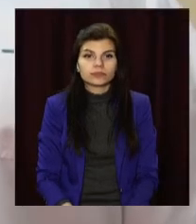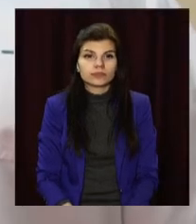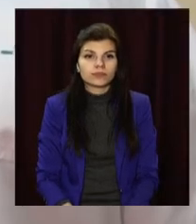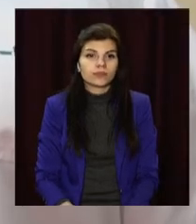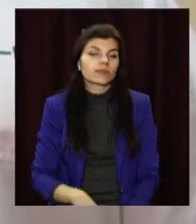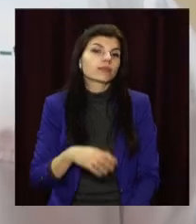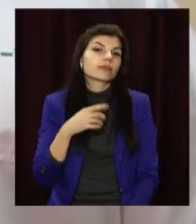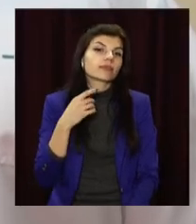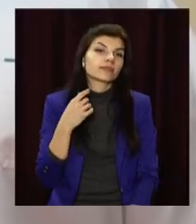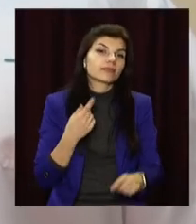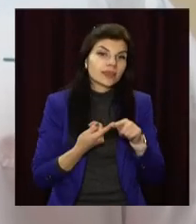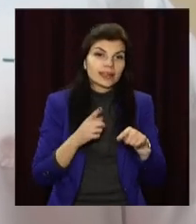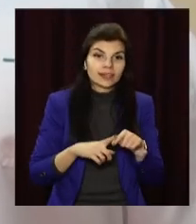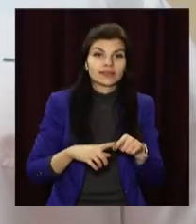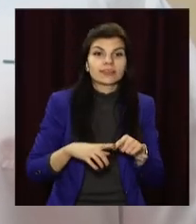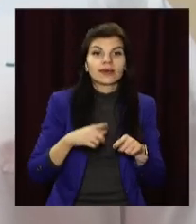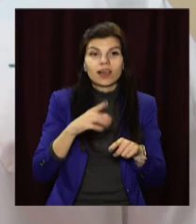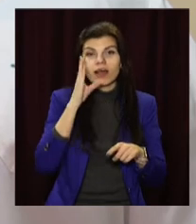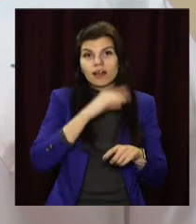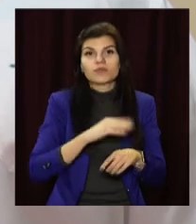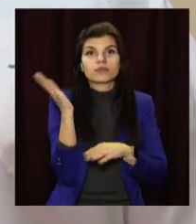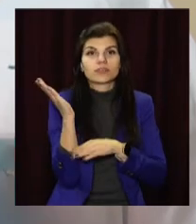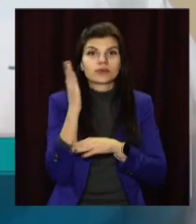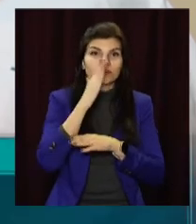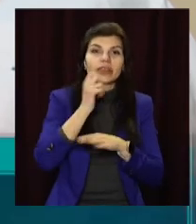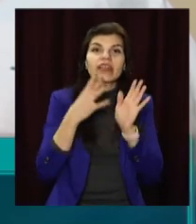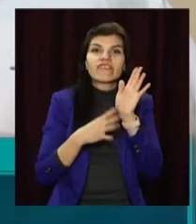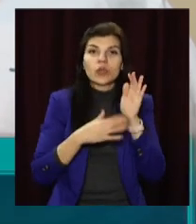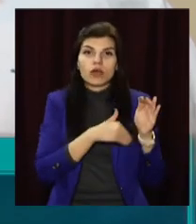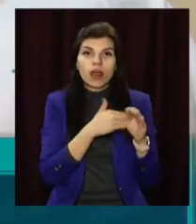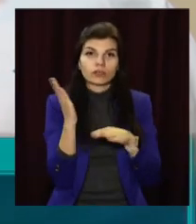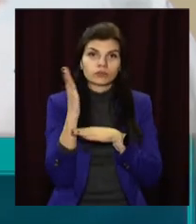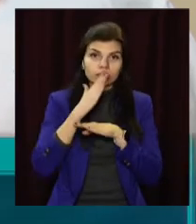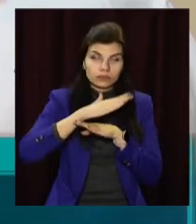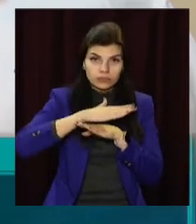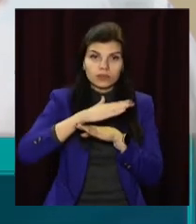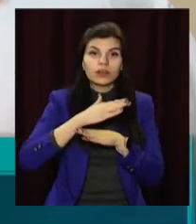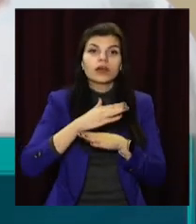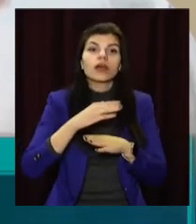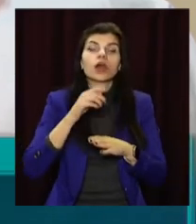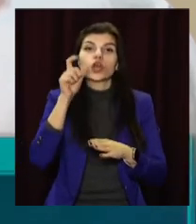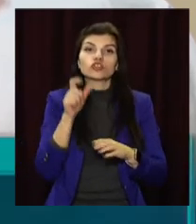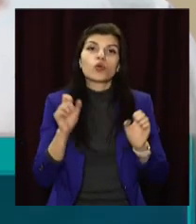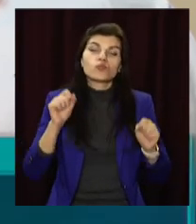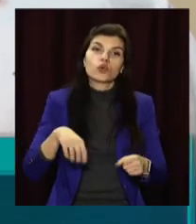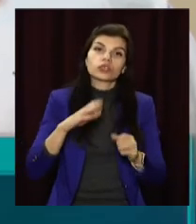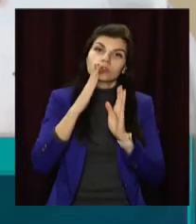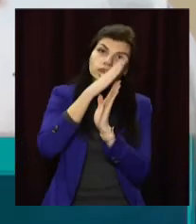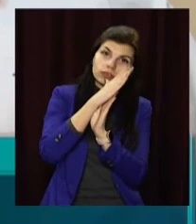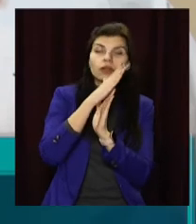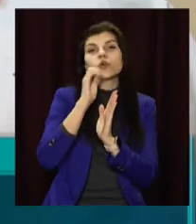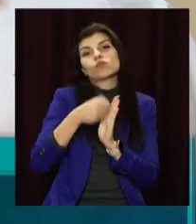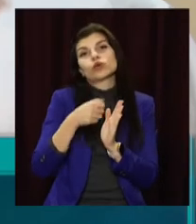Дека столу повертається вертикально на кут 90 градусів, що дозволяє обстежувати пацієнтів як в вертикальному положенні, так